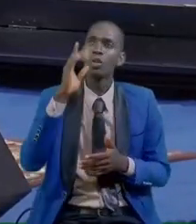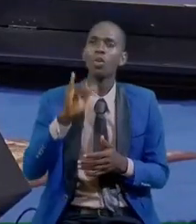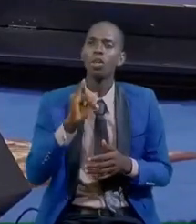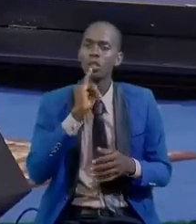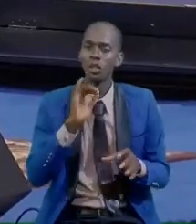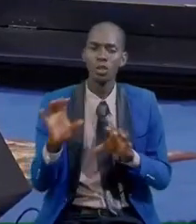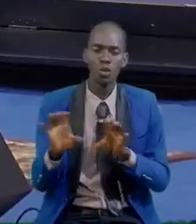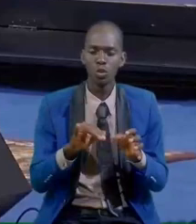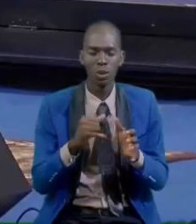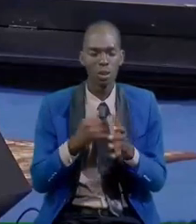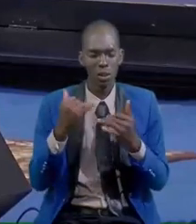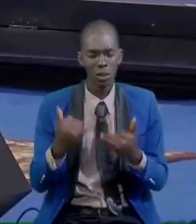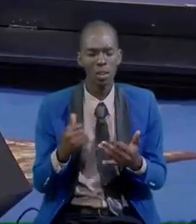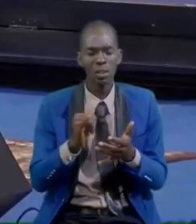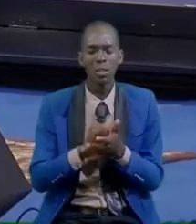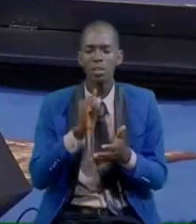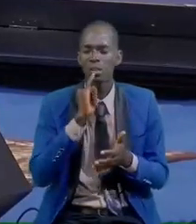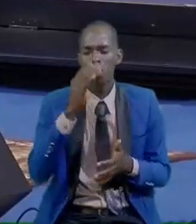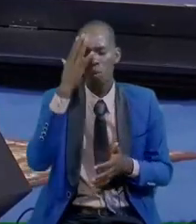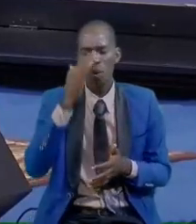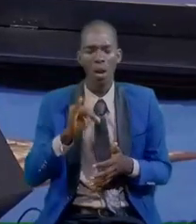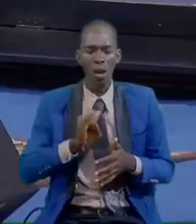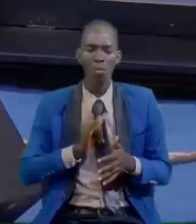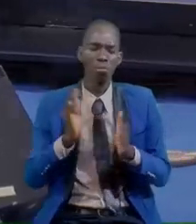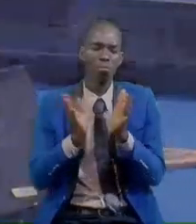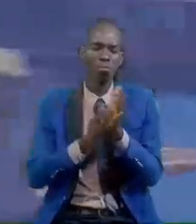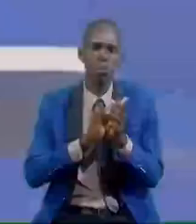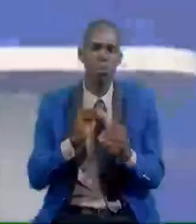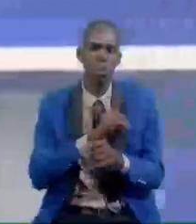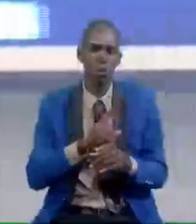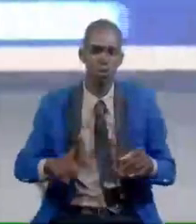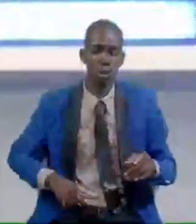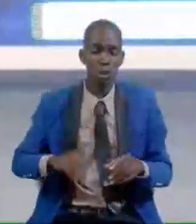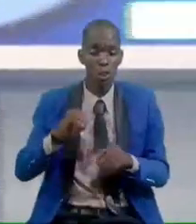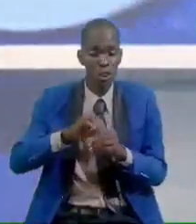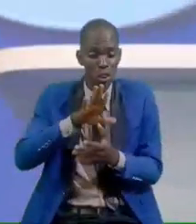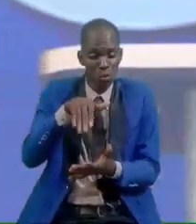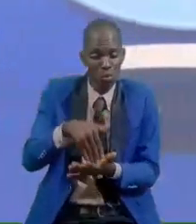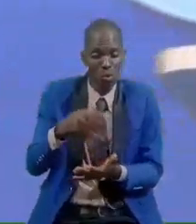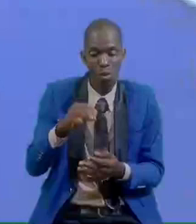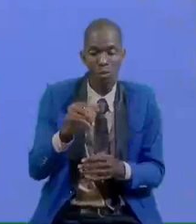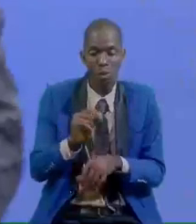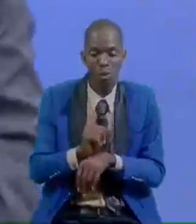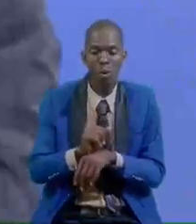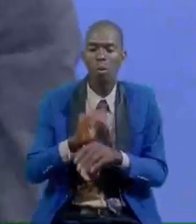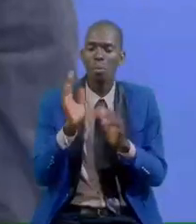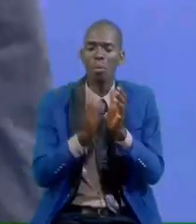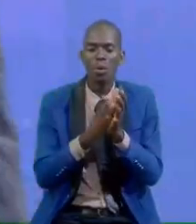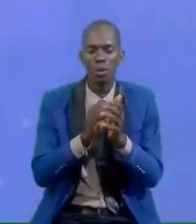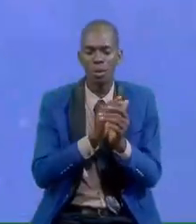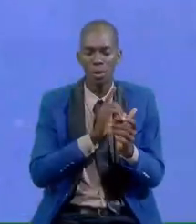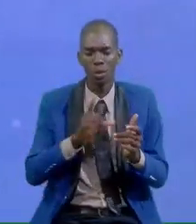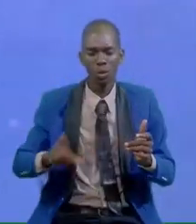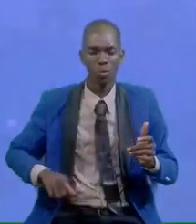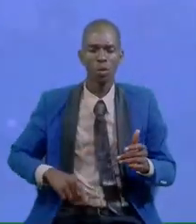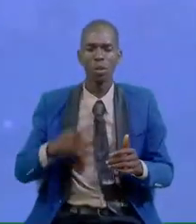C'est pourquoi je loue Dieu avant la manifestation. Tu loues Dieu au milieu de la manifestation. Tu loues Dieu. Et maintenant,